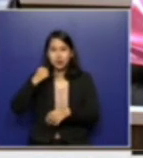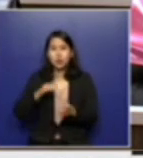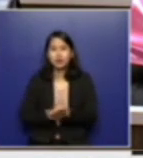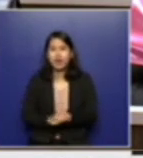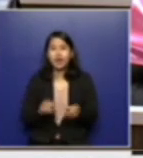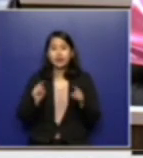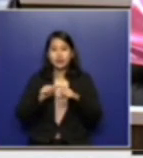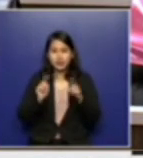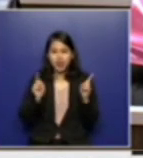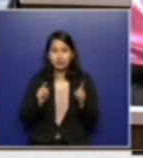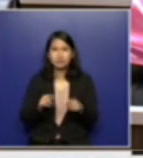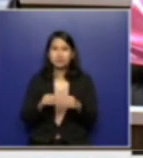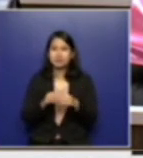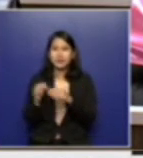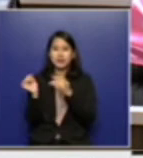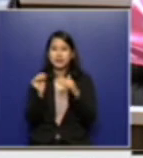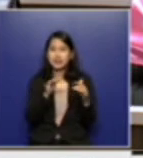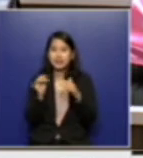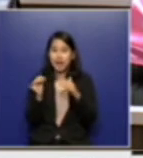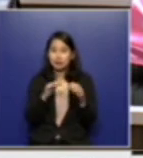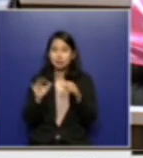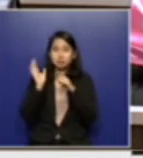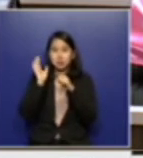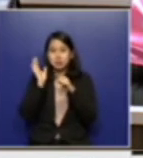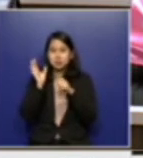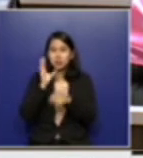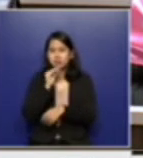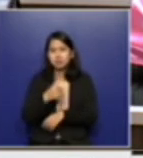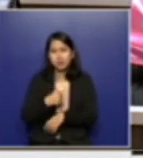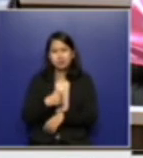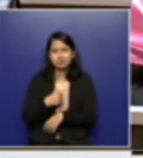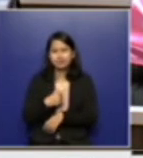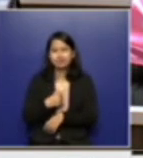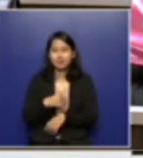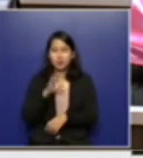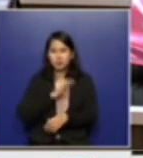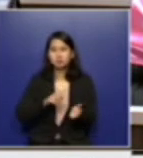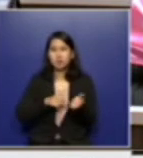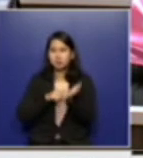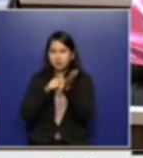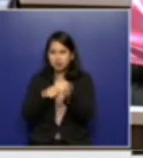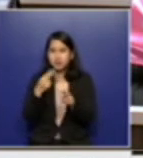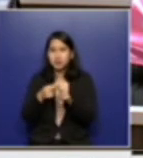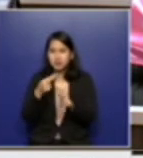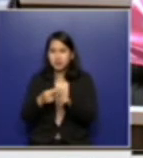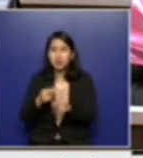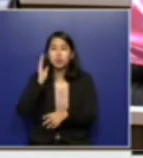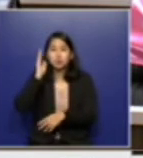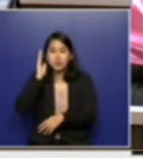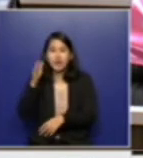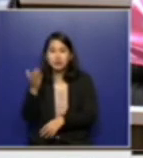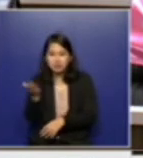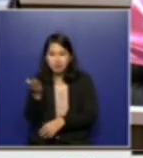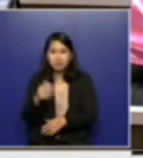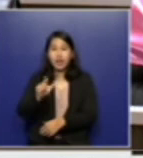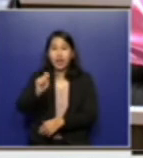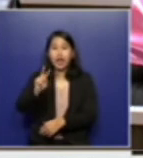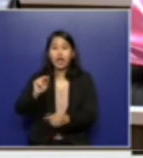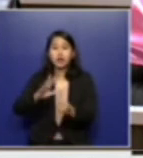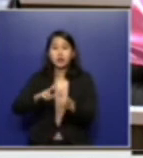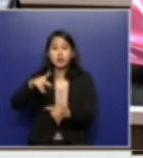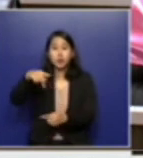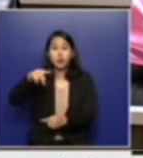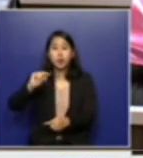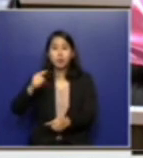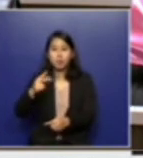สื่อสารในภาวะวิกฤตขณะนี้ครับผมเสนอครับท่านพลเอกอนุพงศ์เนี่ยครับ อันนี้ไม่ได้พูดแบบเอาใจนะครับแต่ว่าผม